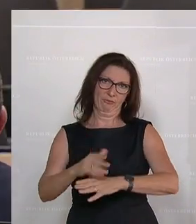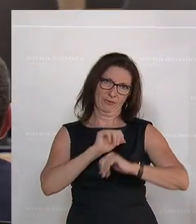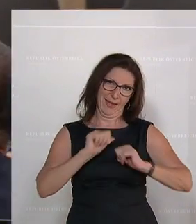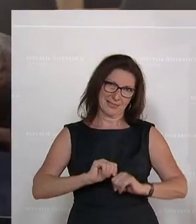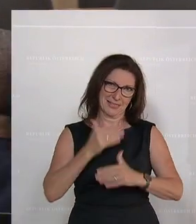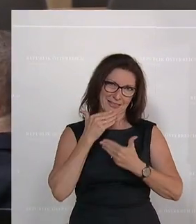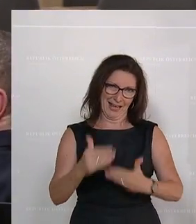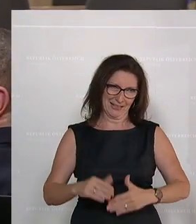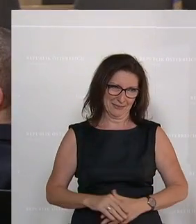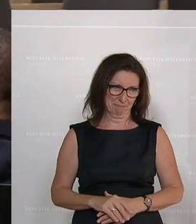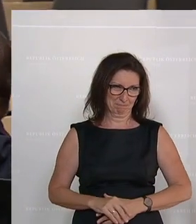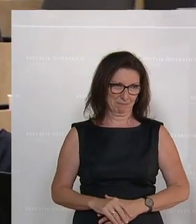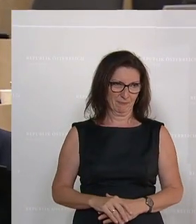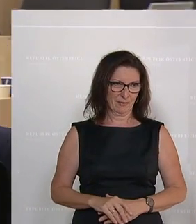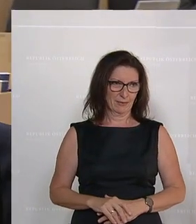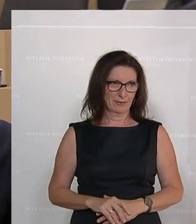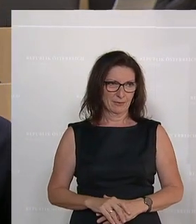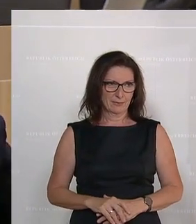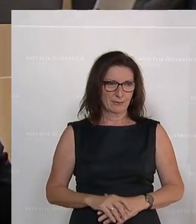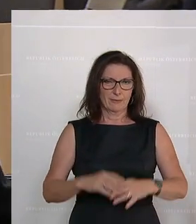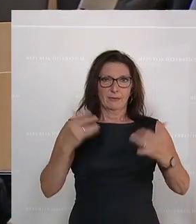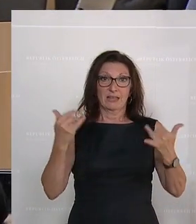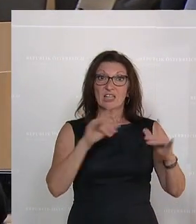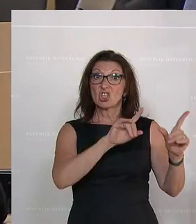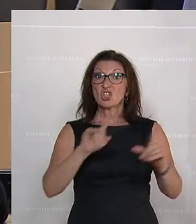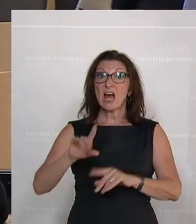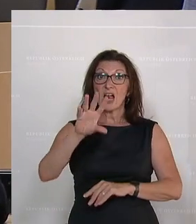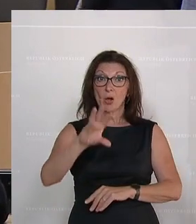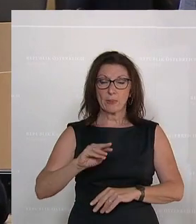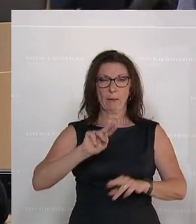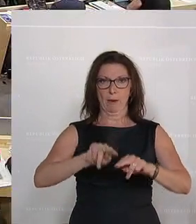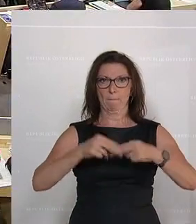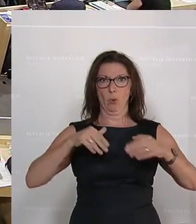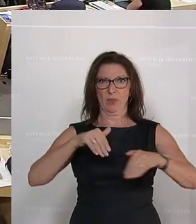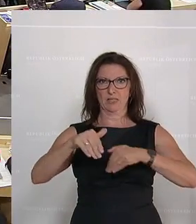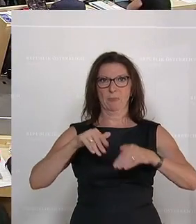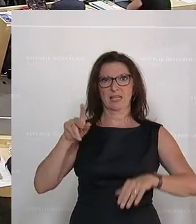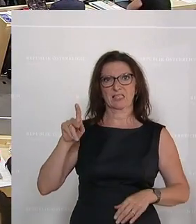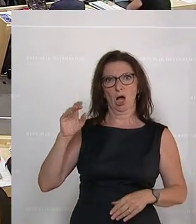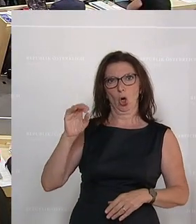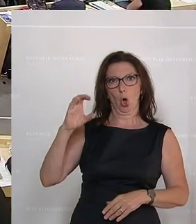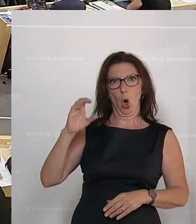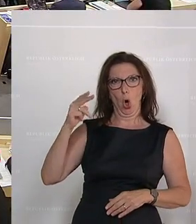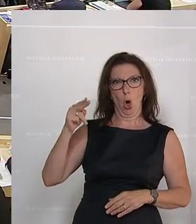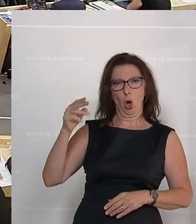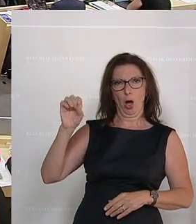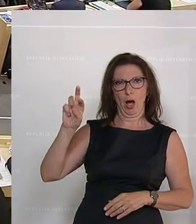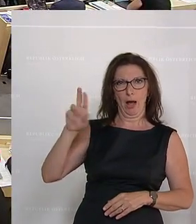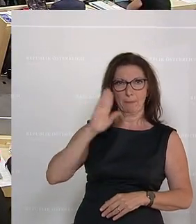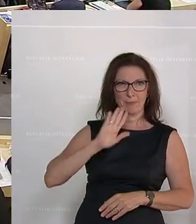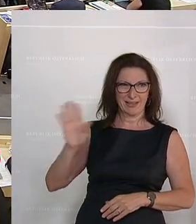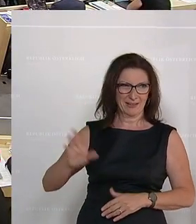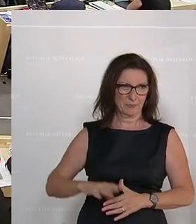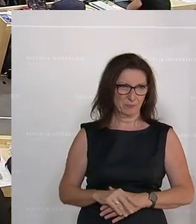nikolaus berlakovich von der evb die entlastung ist spürbar das paket von der regierung stimme so der